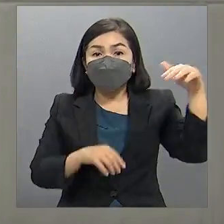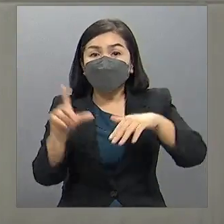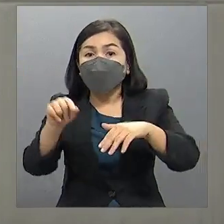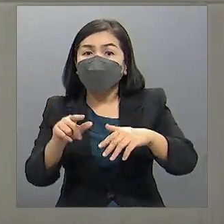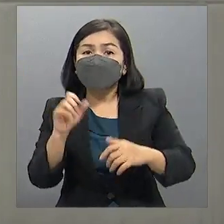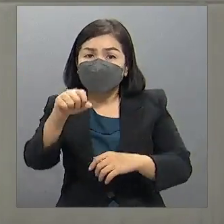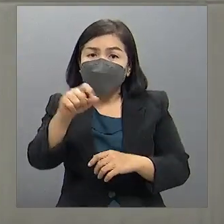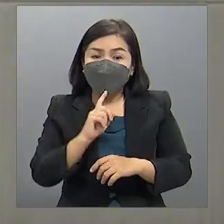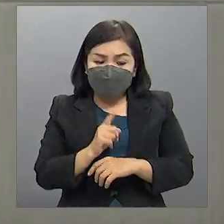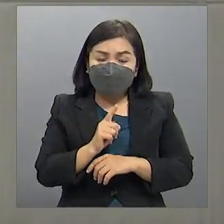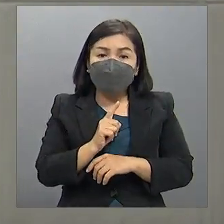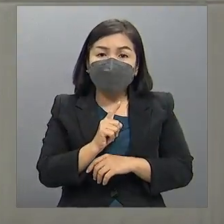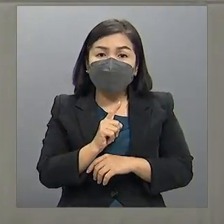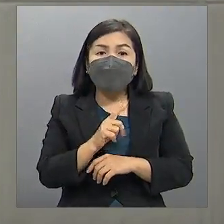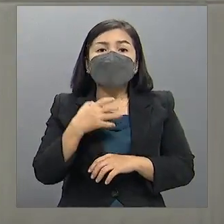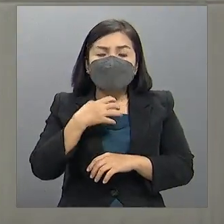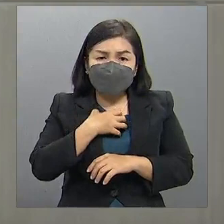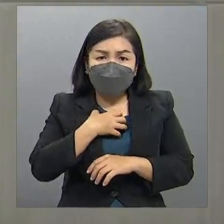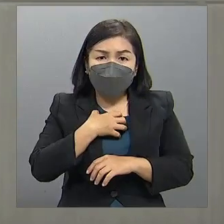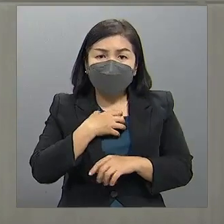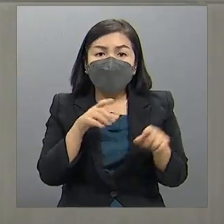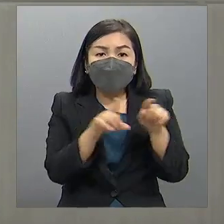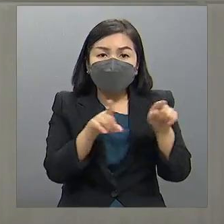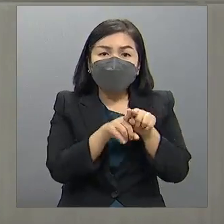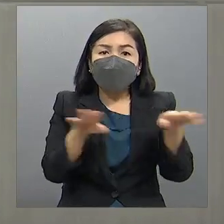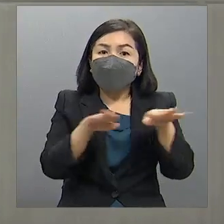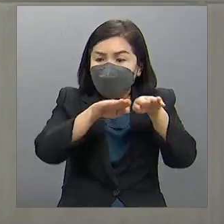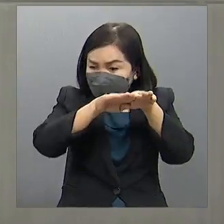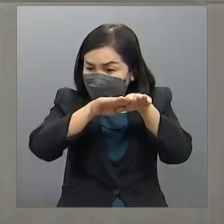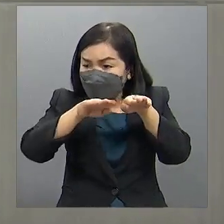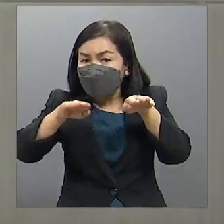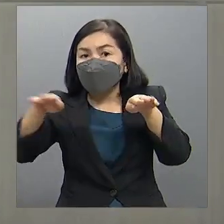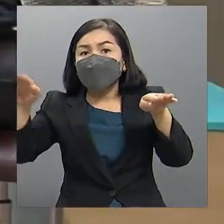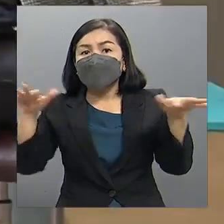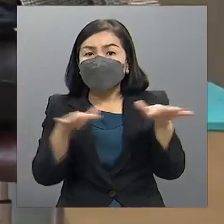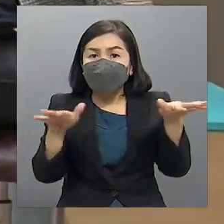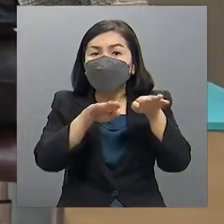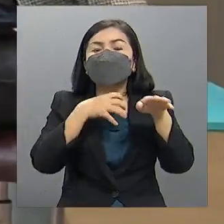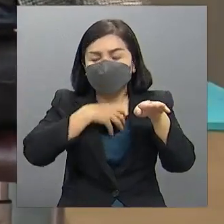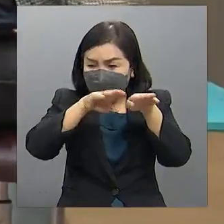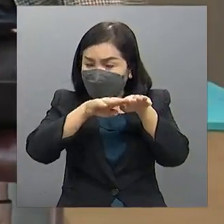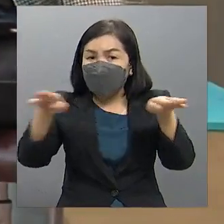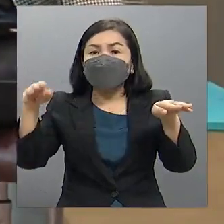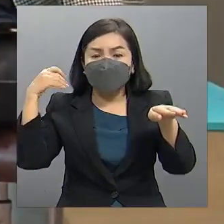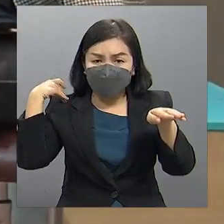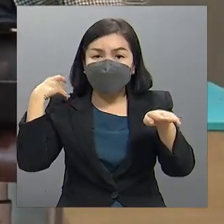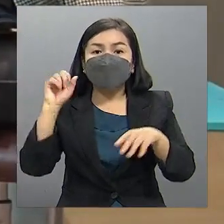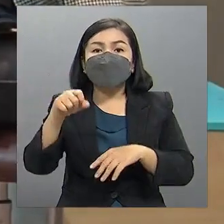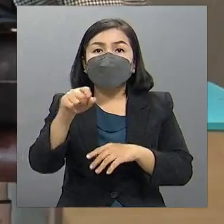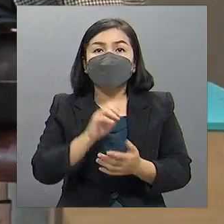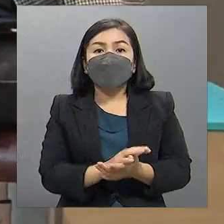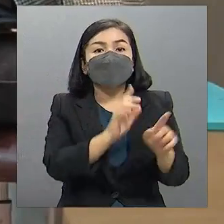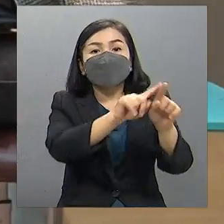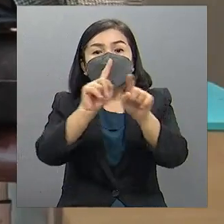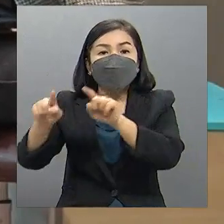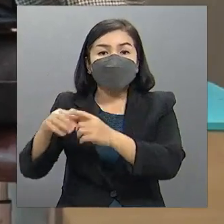คุณศัพท์แบบนี้ถ้าในช่วงที่ปกติแล้วจริงๆไม่ปกติเราก็ยังต้องการมันอยู่เหมือนกันถ้าเราจะเอาสิ่งเหล่านี้มาใช้เป็น